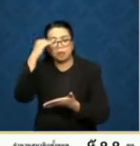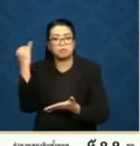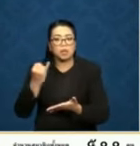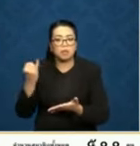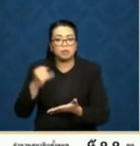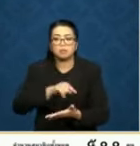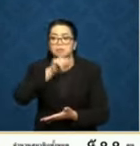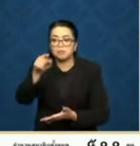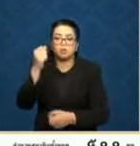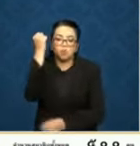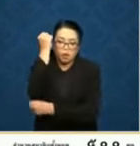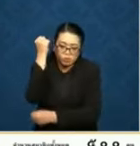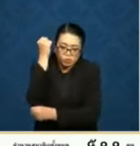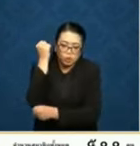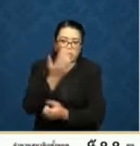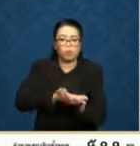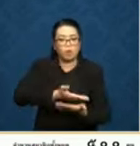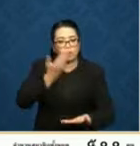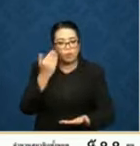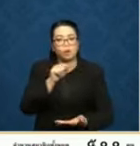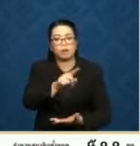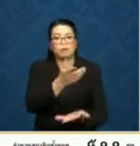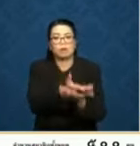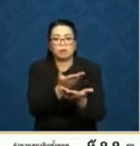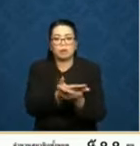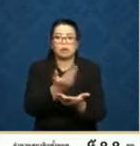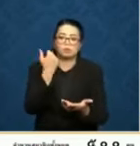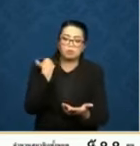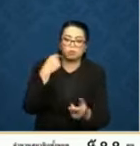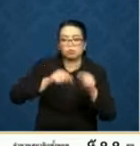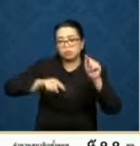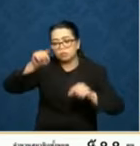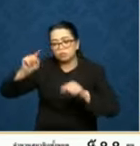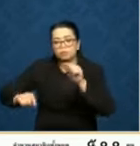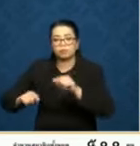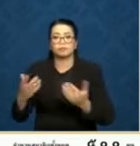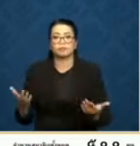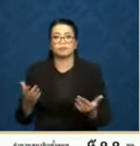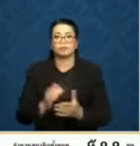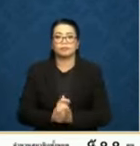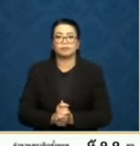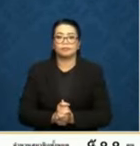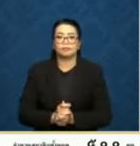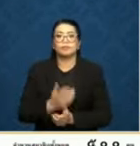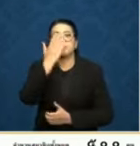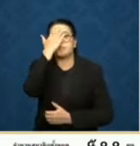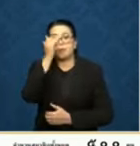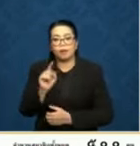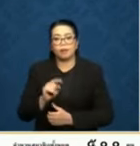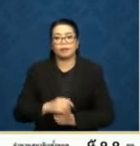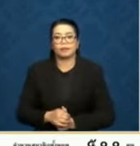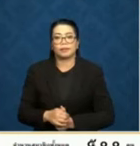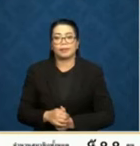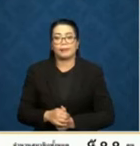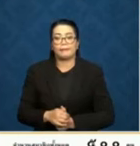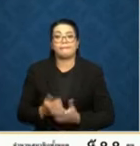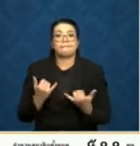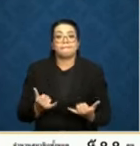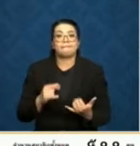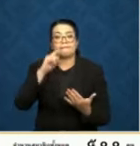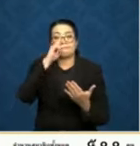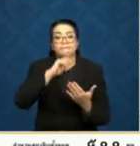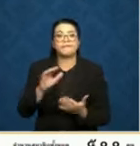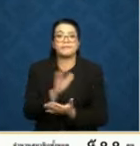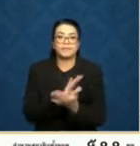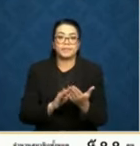ไปขึ้นอยกบความจนวามรวย คามมเงิน ของผู้ปกครองละครัเพราะอะไรรไครับ เพรวันนี้ประเทศ